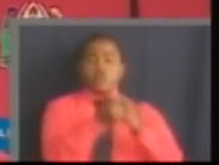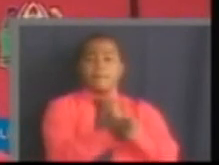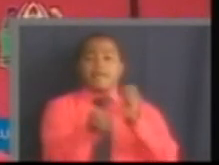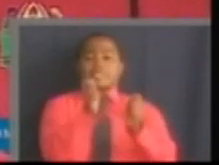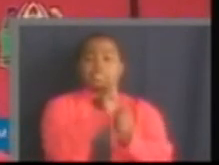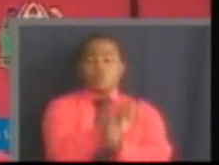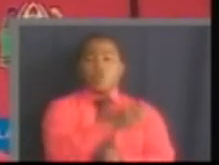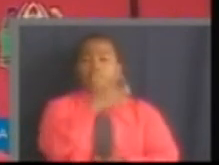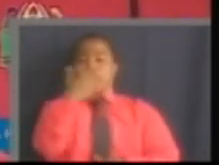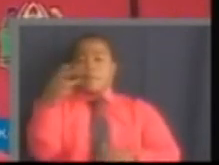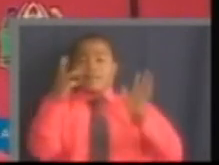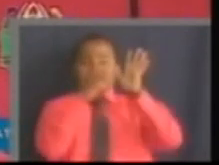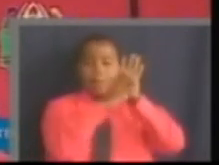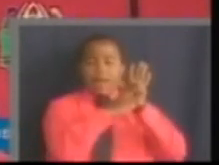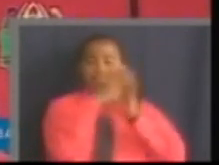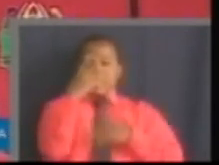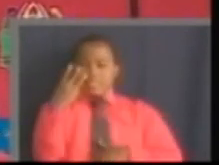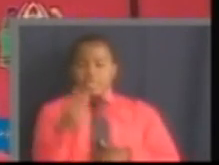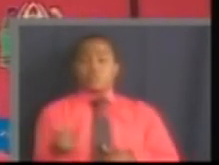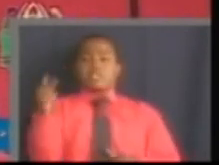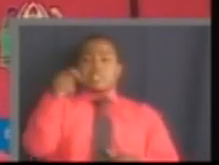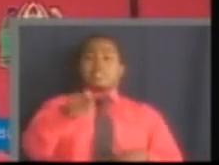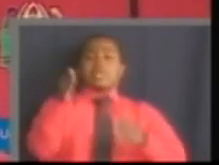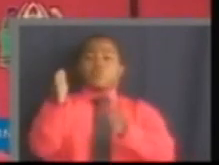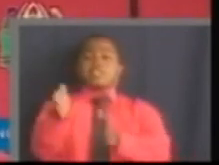83 inatoa utaratibu wa upigaji wa kura,